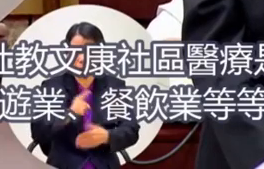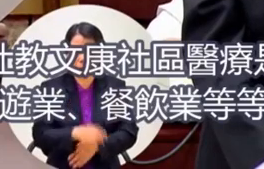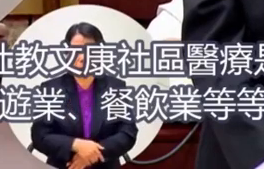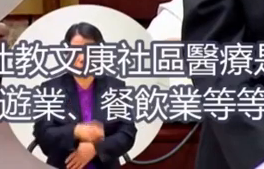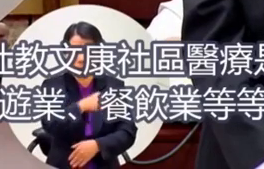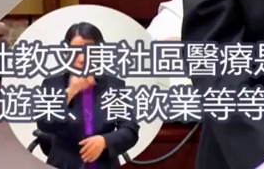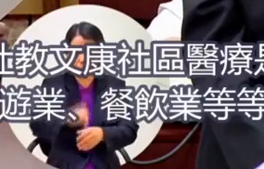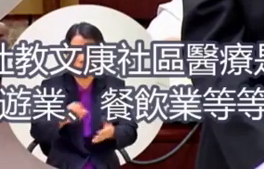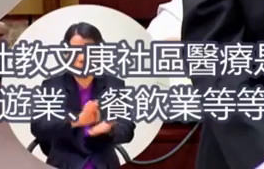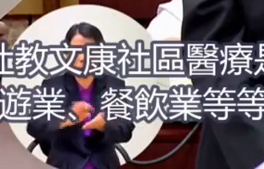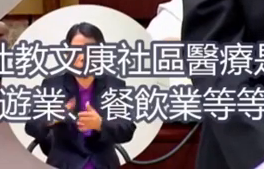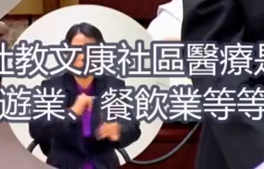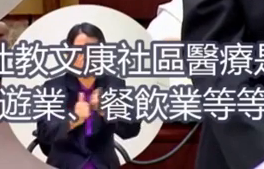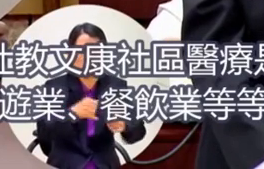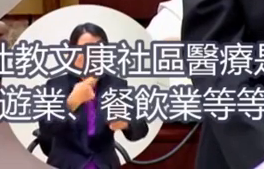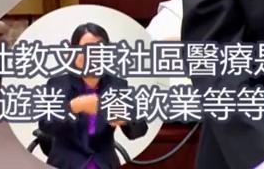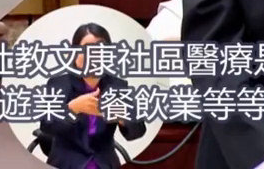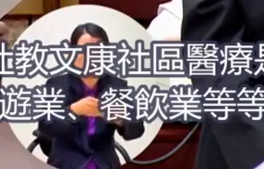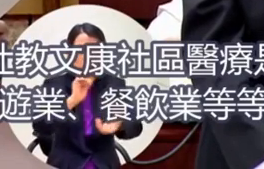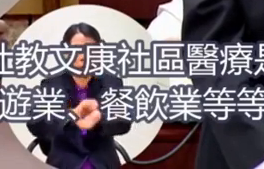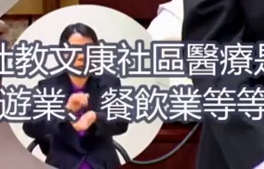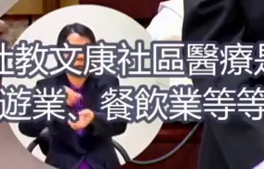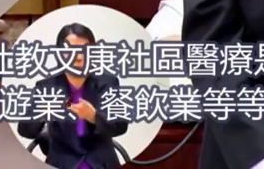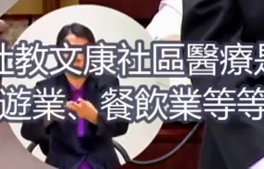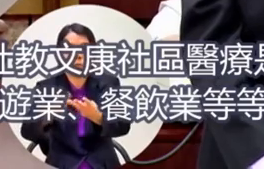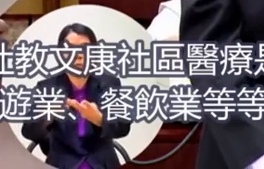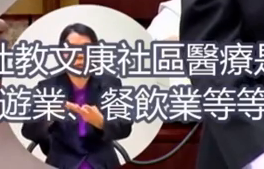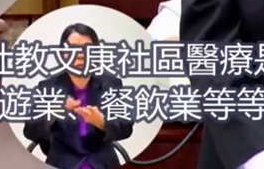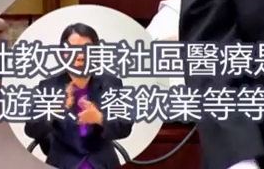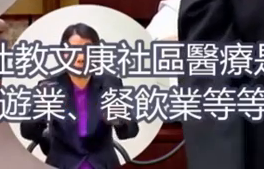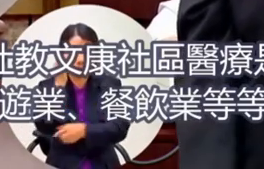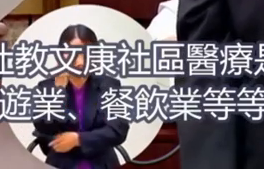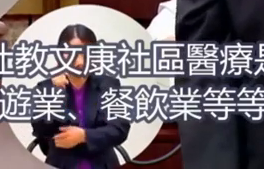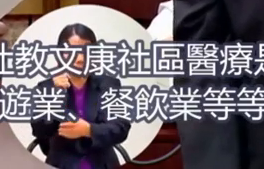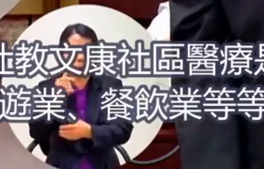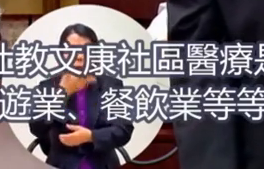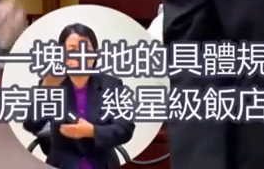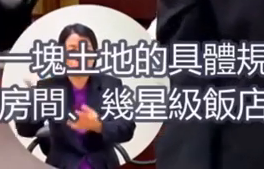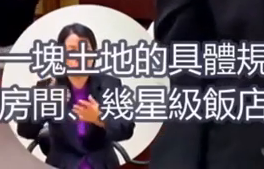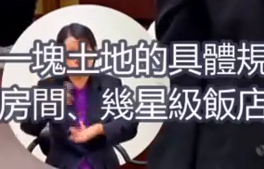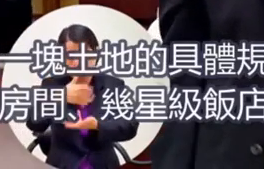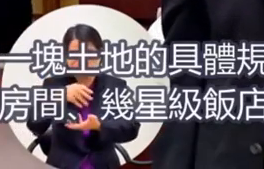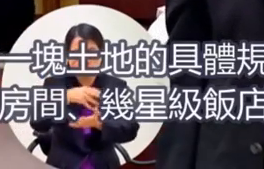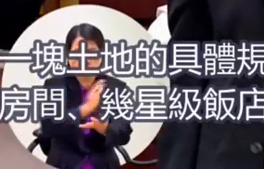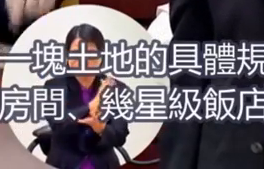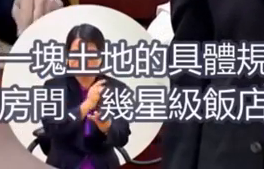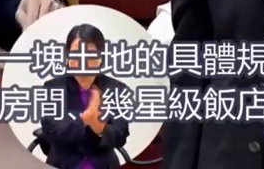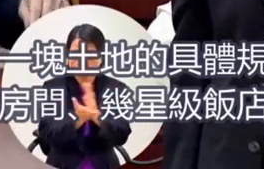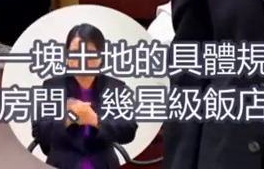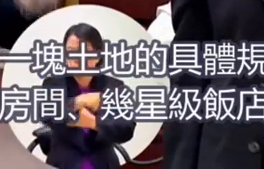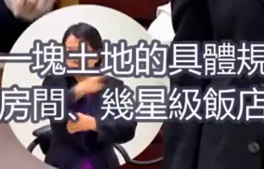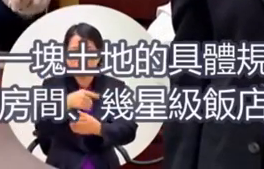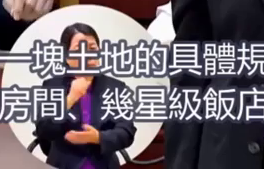允许使用社教、文康、社区、医疗社等等的什么，观光旅游业、餐饮业等等的。你有什么这